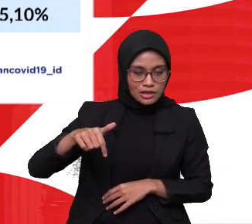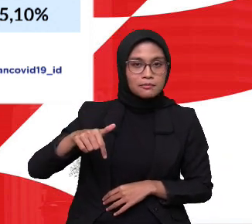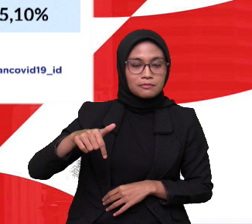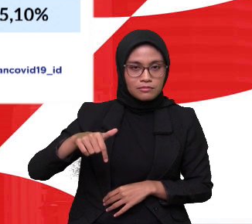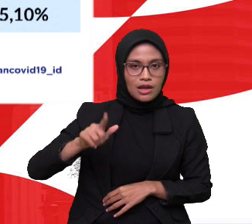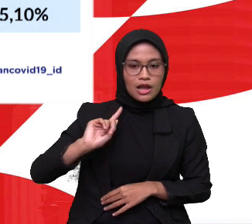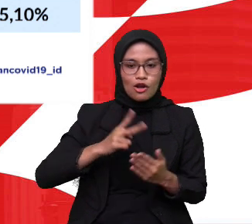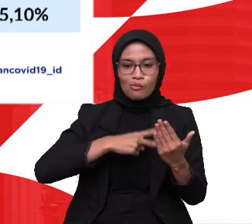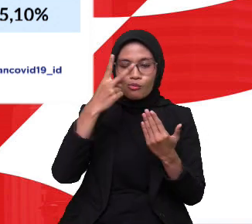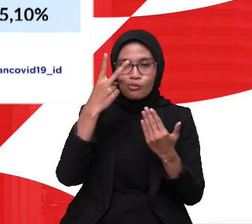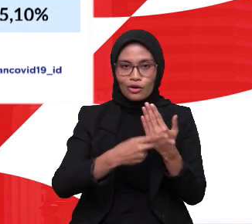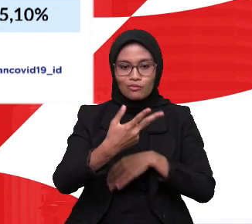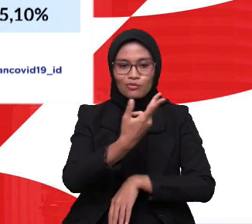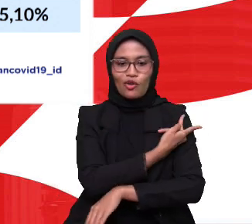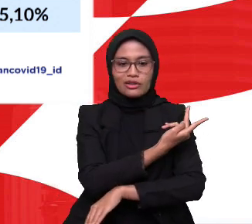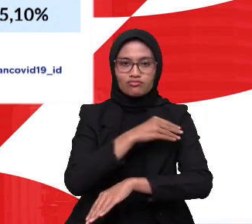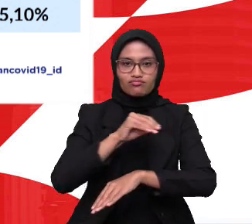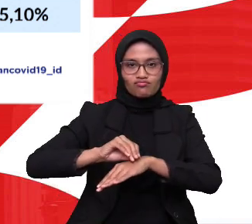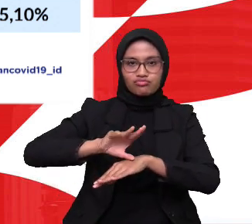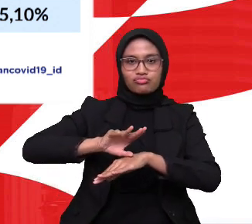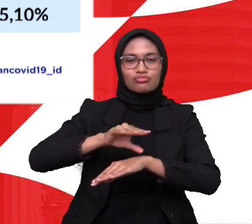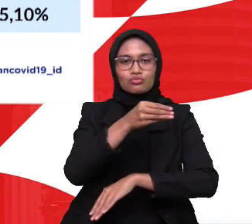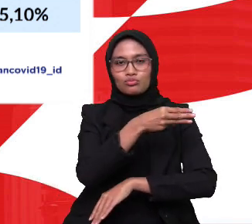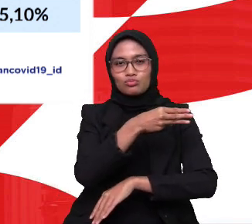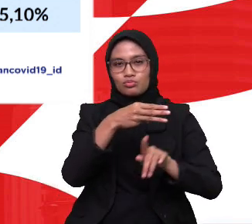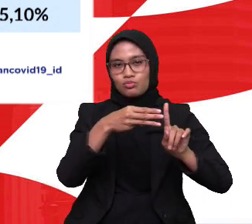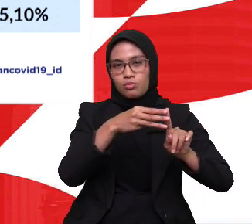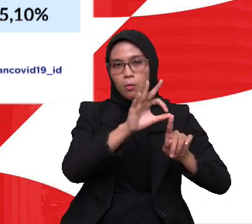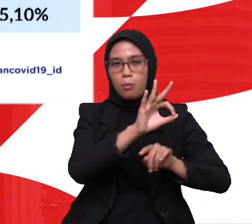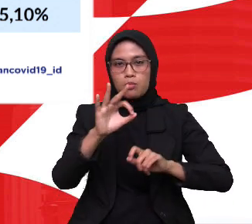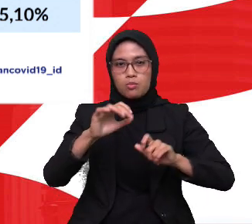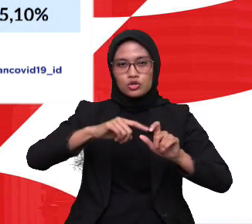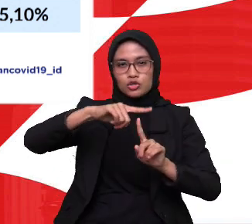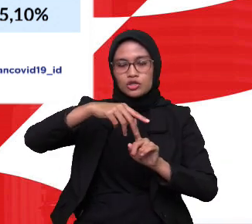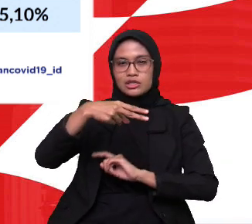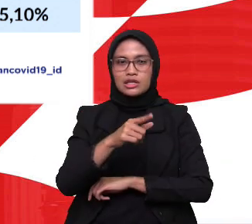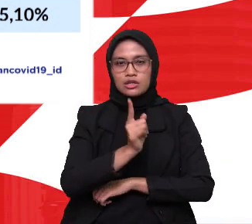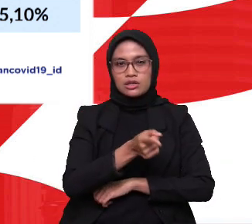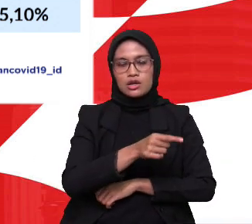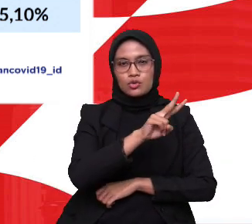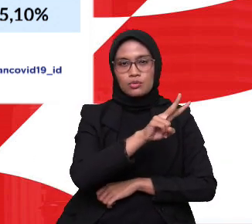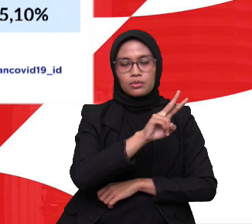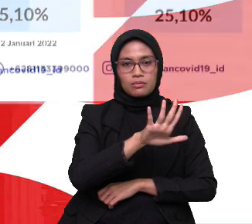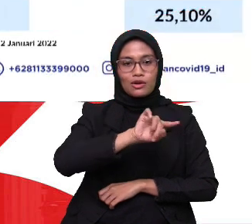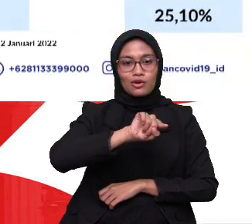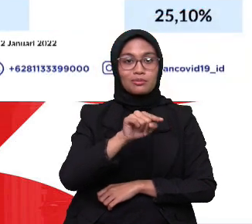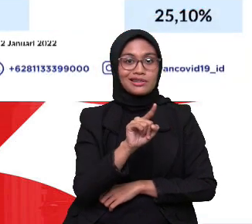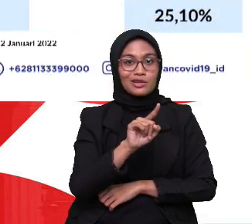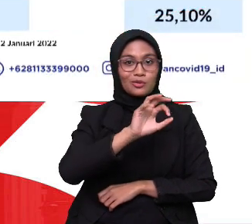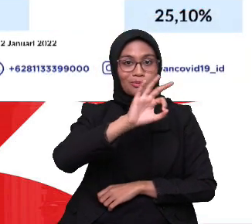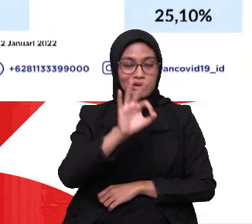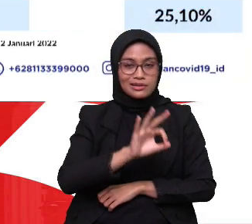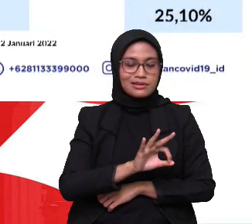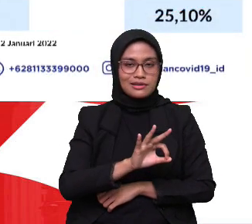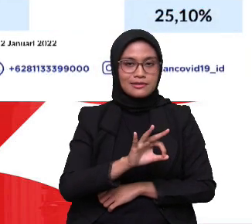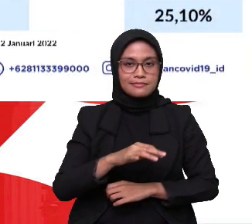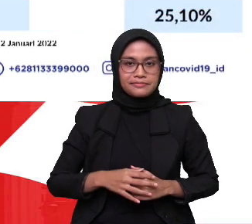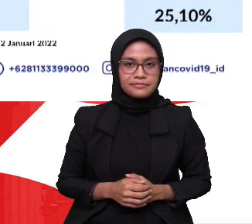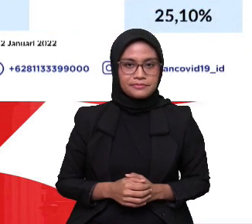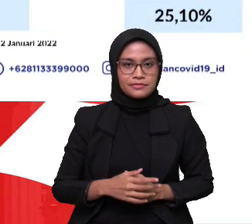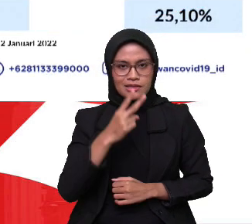melaksanakan program vaksin Booster dengan cakupan saat ini sebesar 25 koma satu persen dilihat